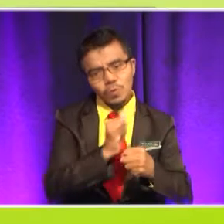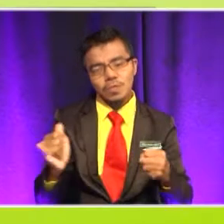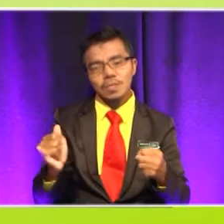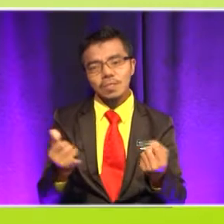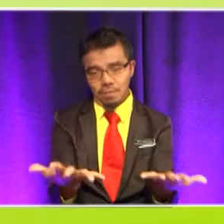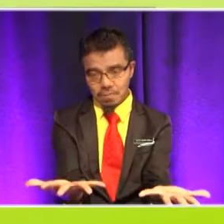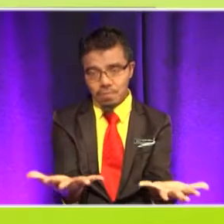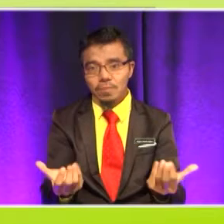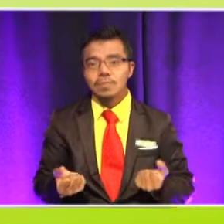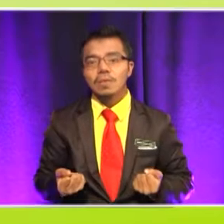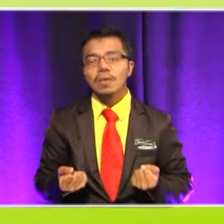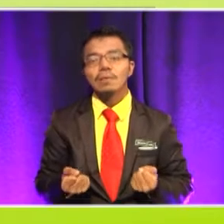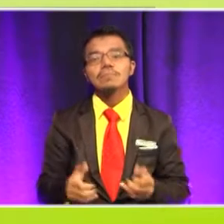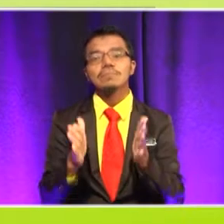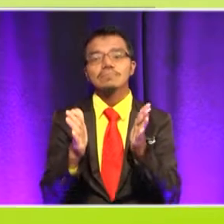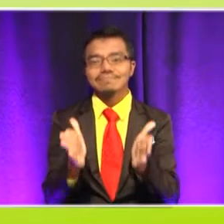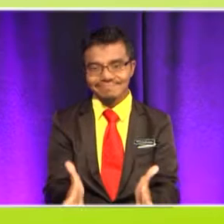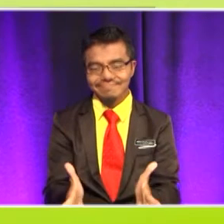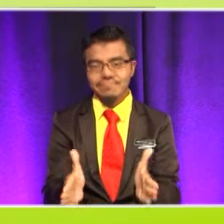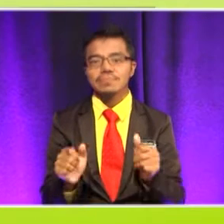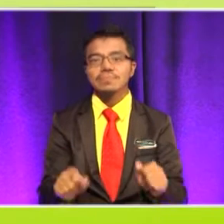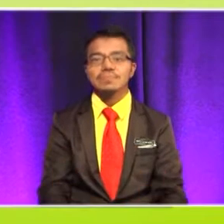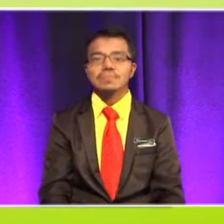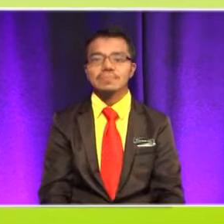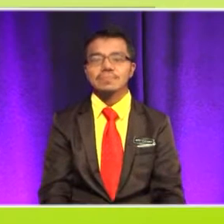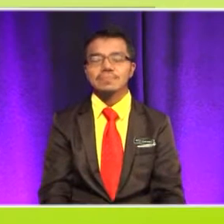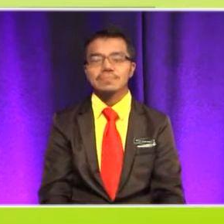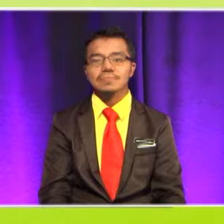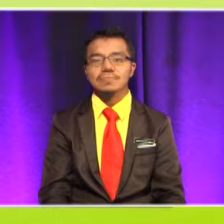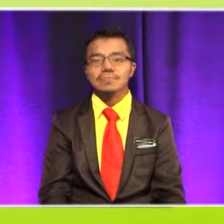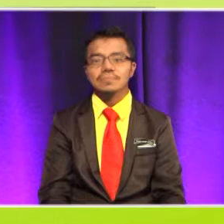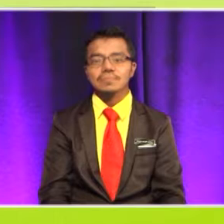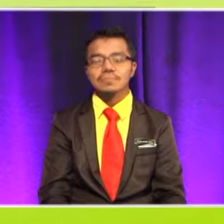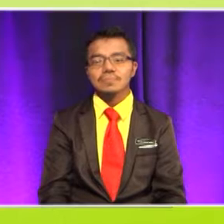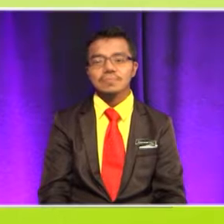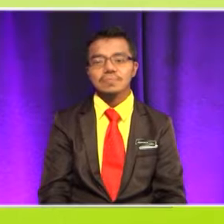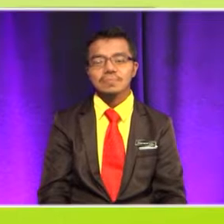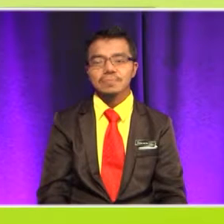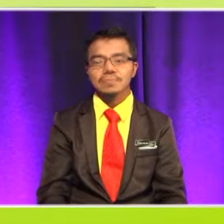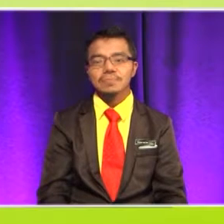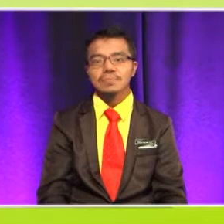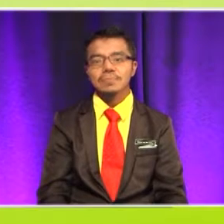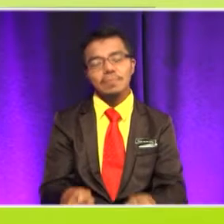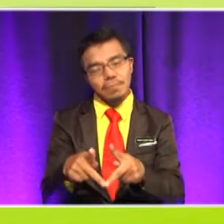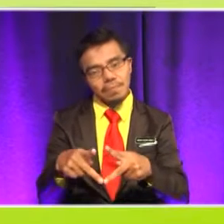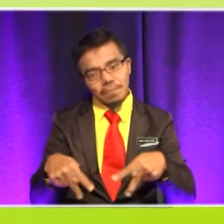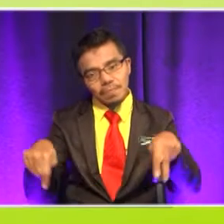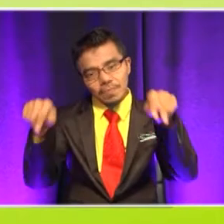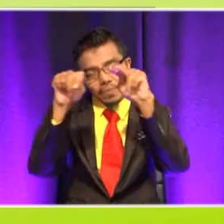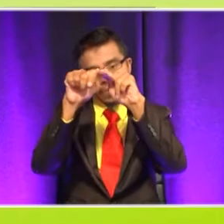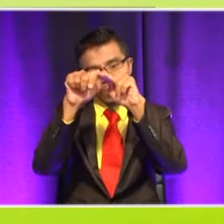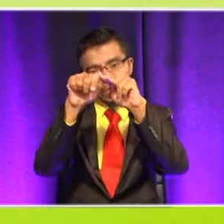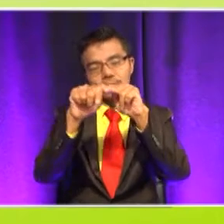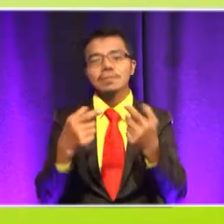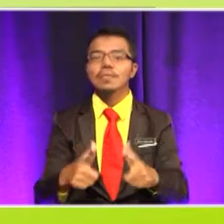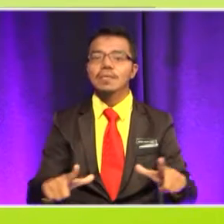keperluan yang kedua adalah Anda kehendak manusia ini adalah berbagai keperluan adalah untuk meneruskan kehidupan dan seterusnya